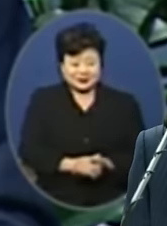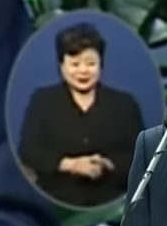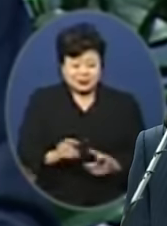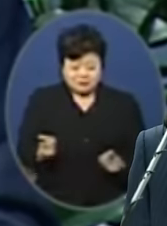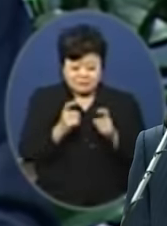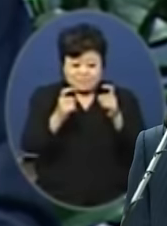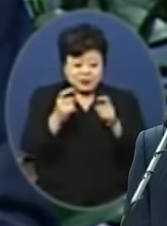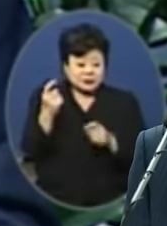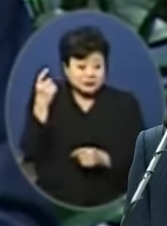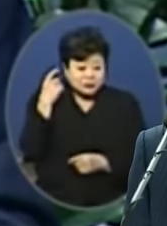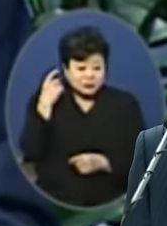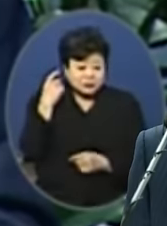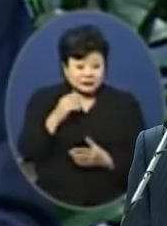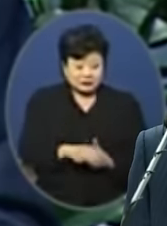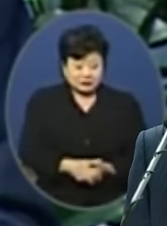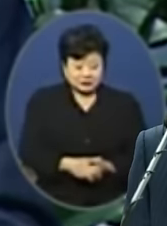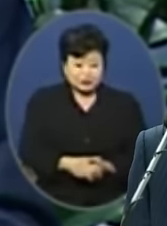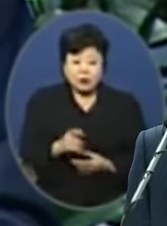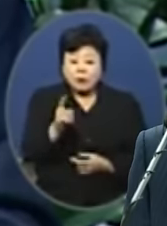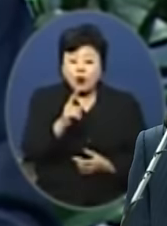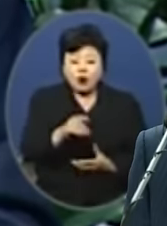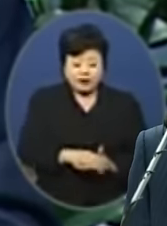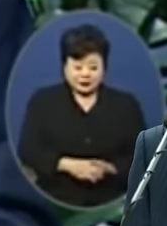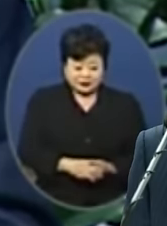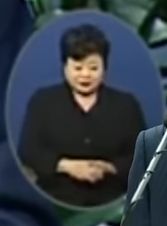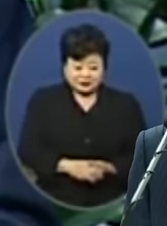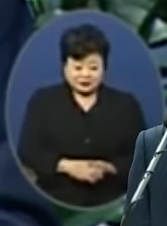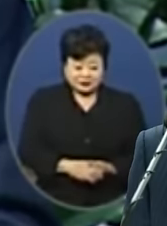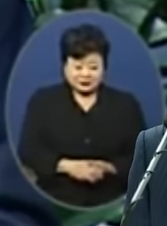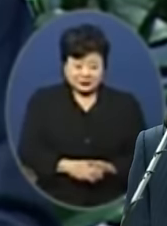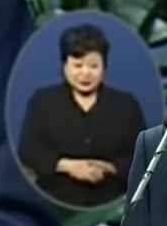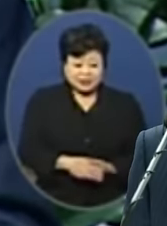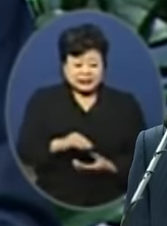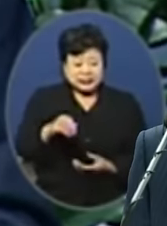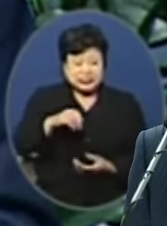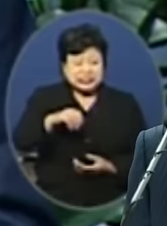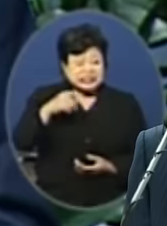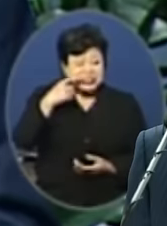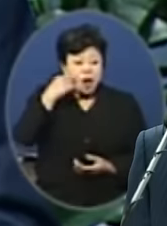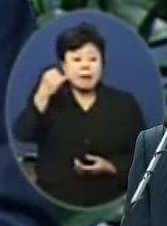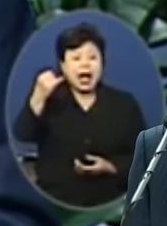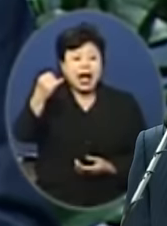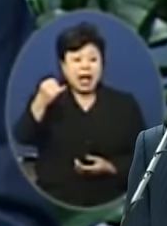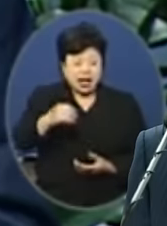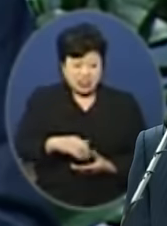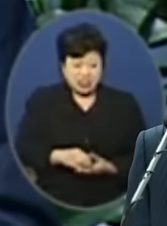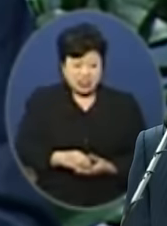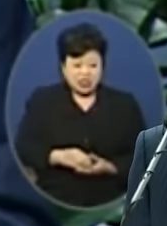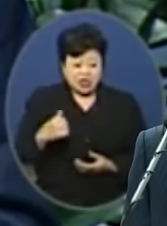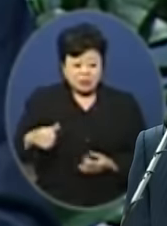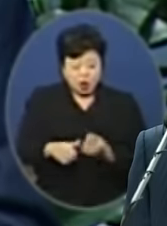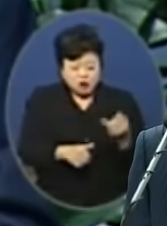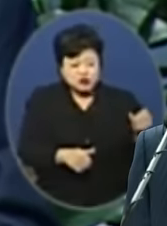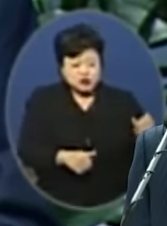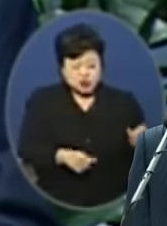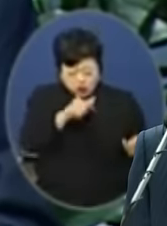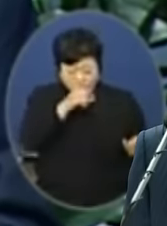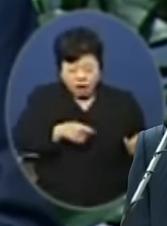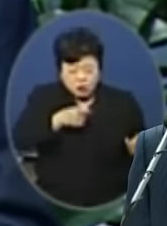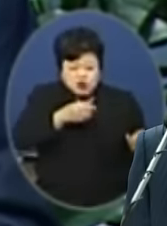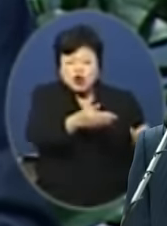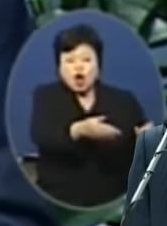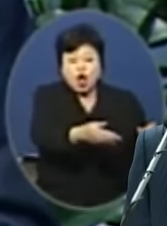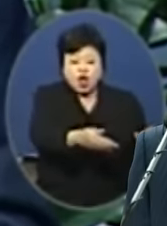말다툼하는 소리를 듣습니다. 그건 뭐냐면 시어머니가 아니 며느리는 얼마나 좋게 물을 길러주는데 나는 왜 안 해주노?